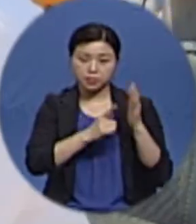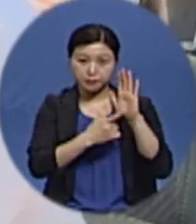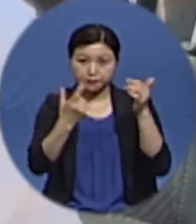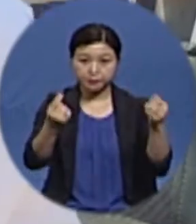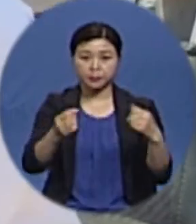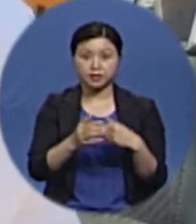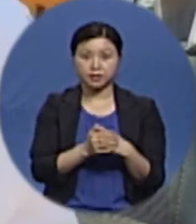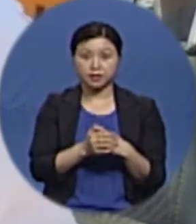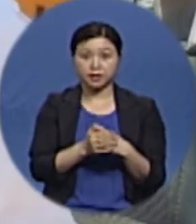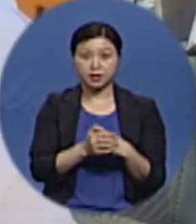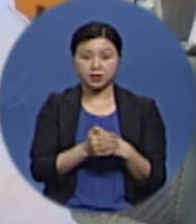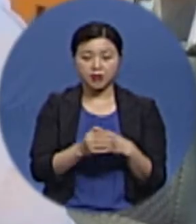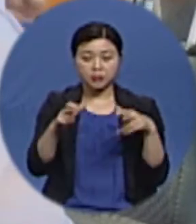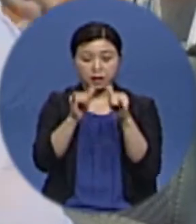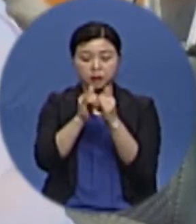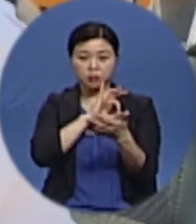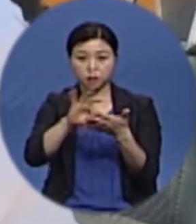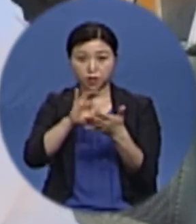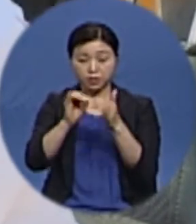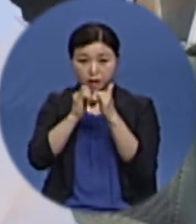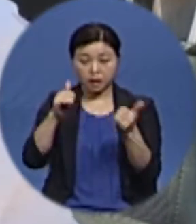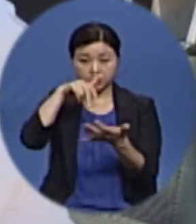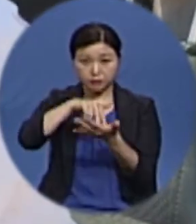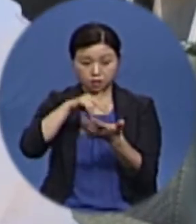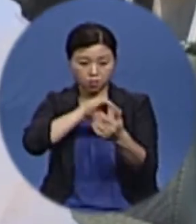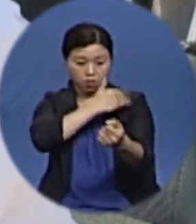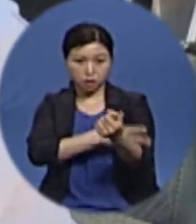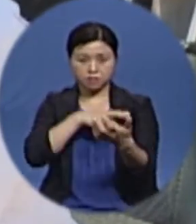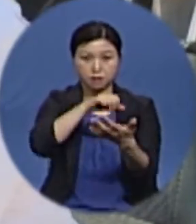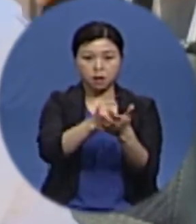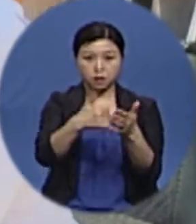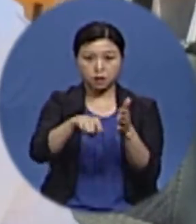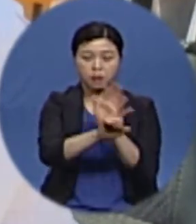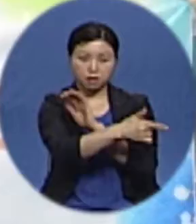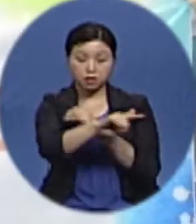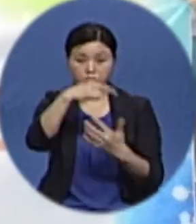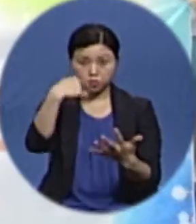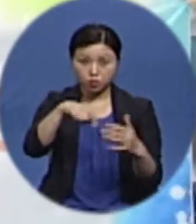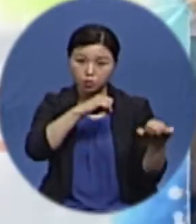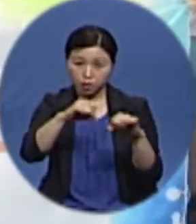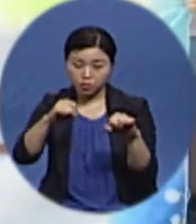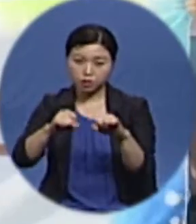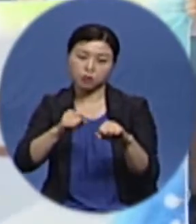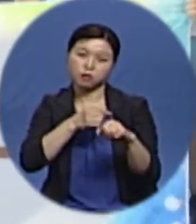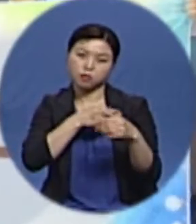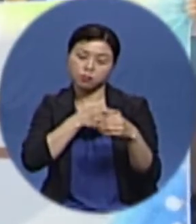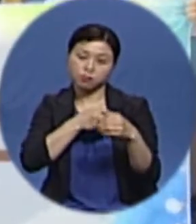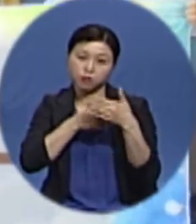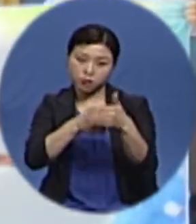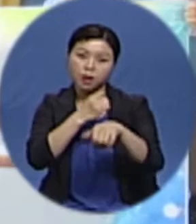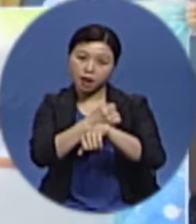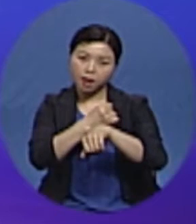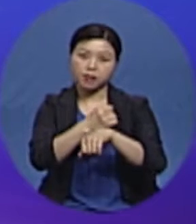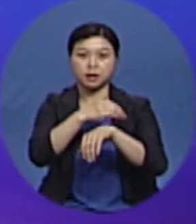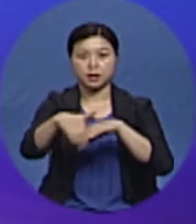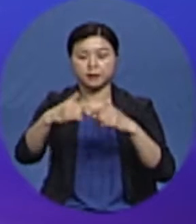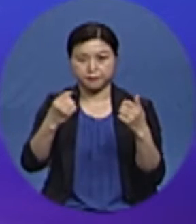연대는 장애인 소비자로서의 권리를 쟁취하기 위해 다양한 교육과 활동을 진행할 예정입니다.